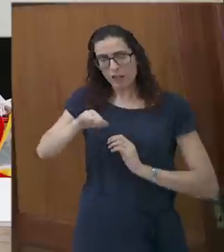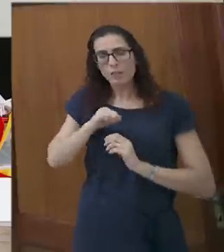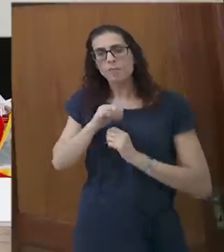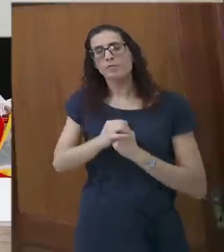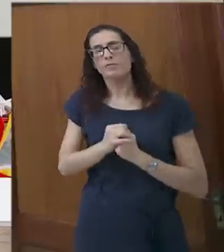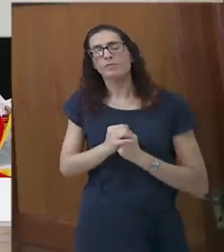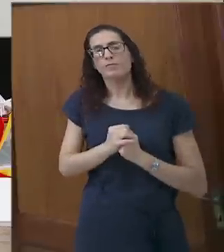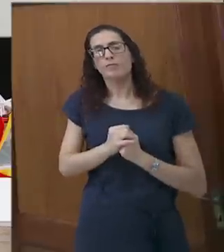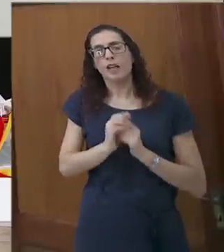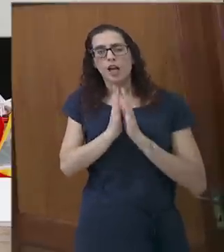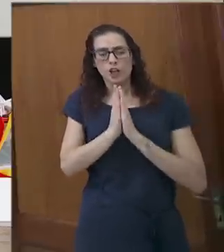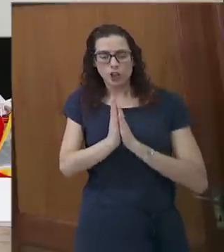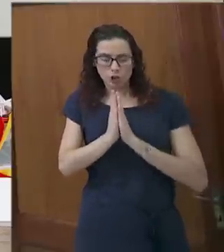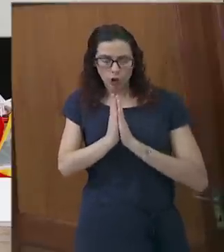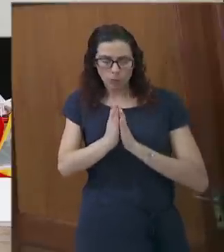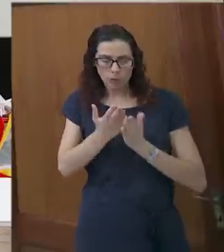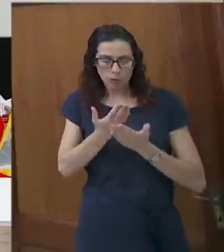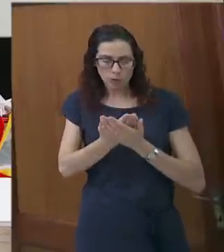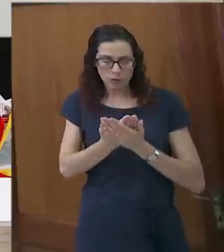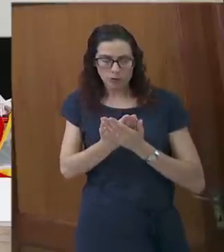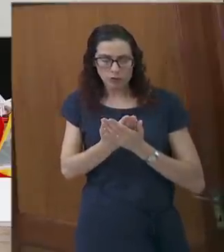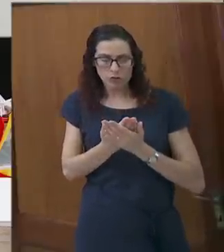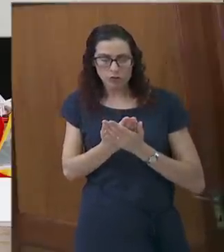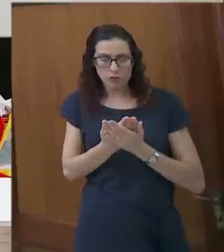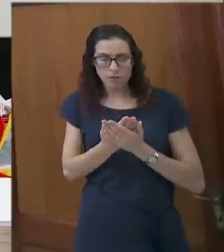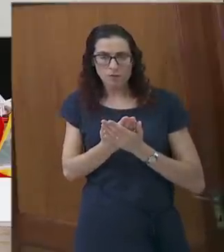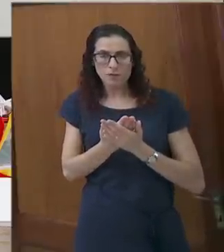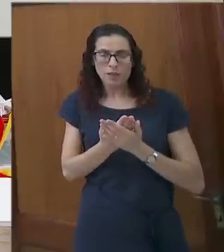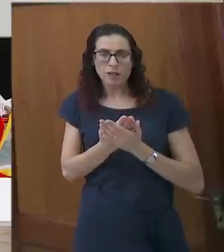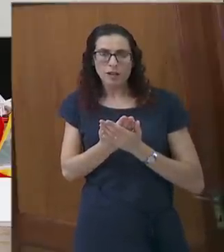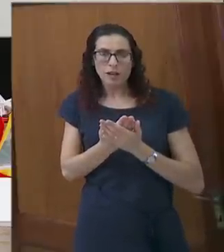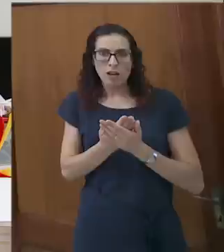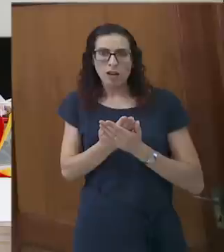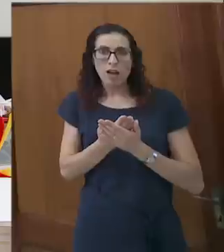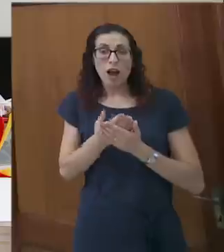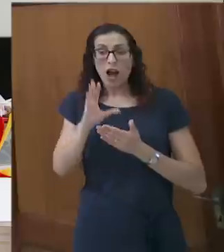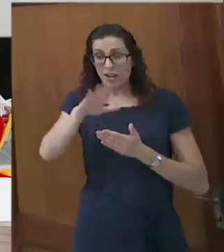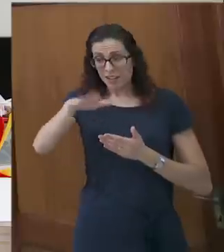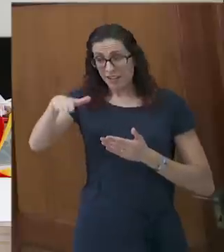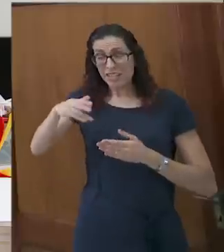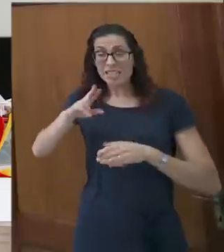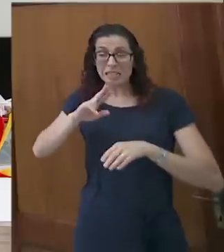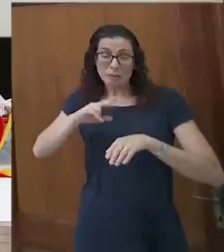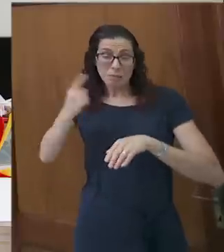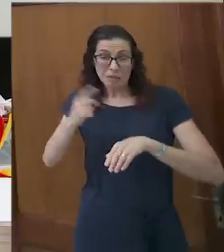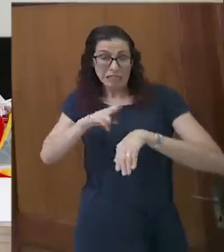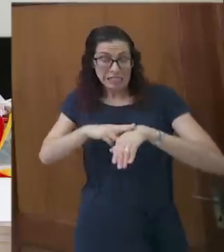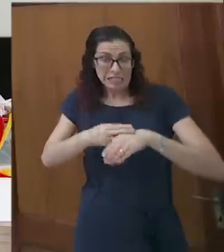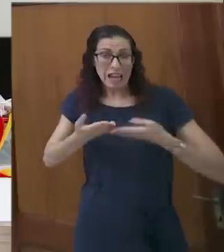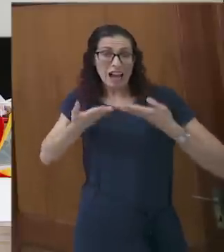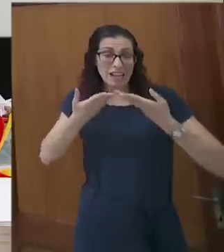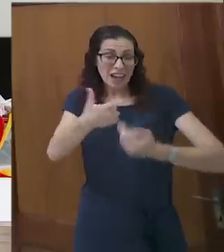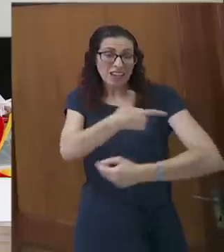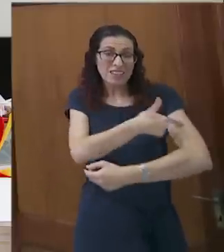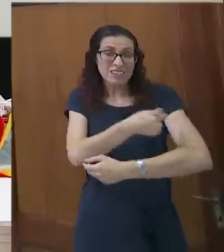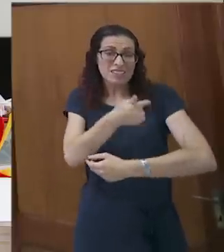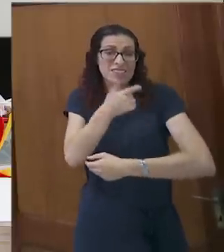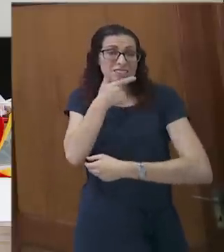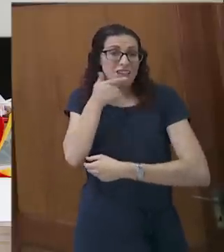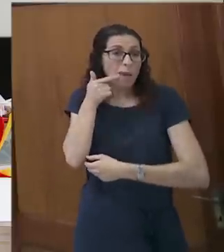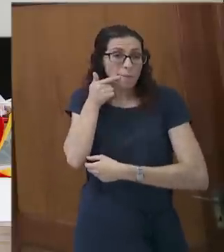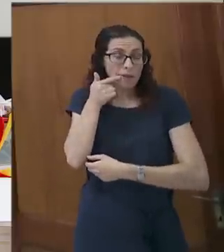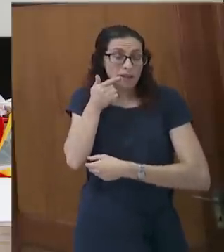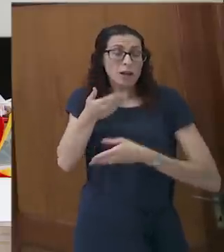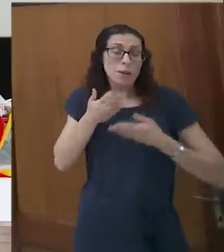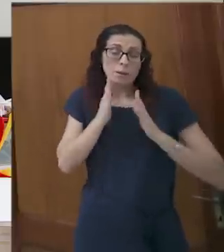Nitolbu wkoll ħalli jkunu ħafna dawk li jagħtu id-demm min jistgħat id-demm bħalissa hemm ħafna bżonn